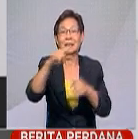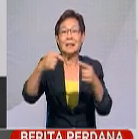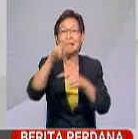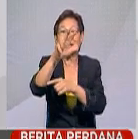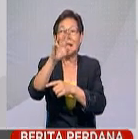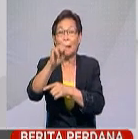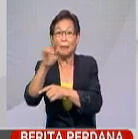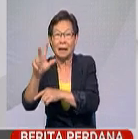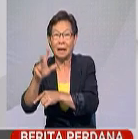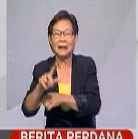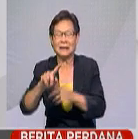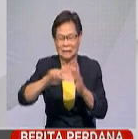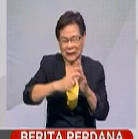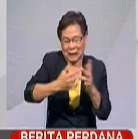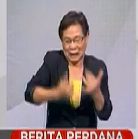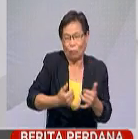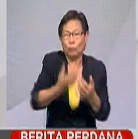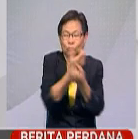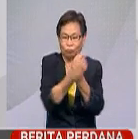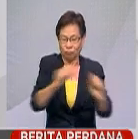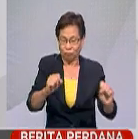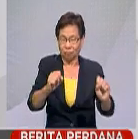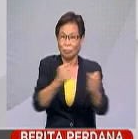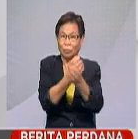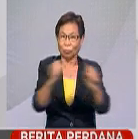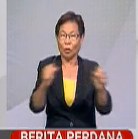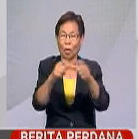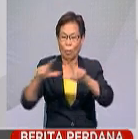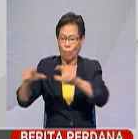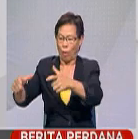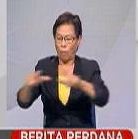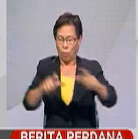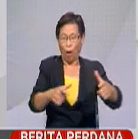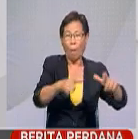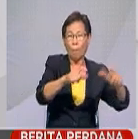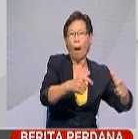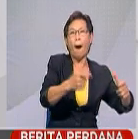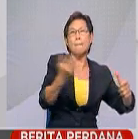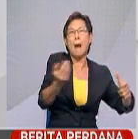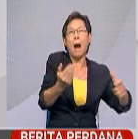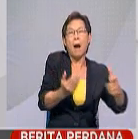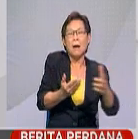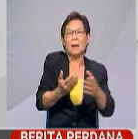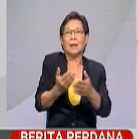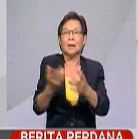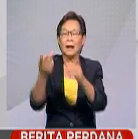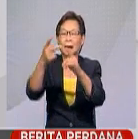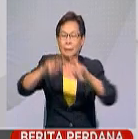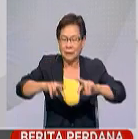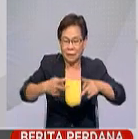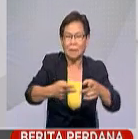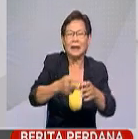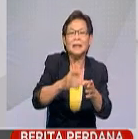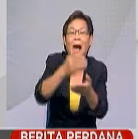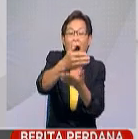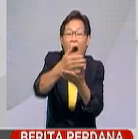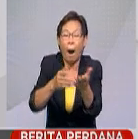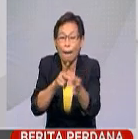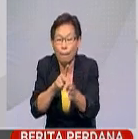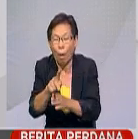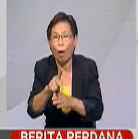bermula musim ini sebagai langkah persediaan menyiapkan pasukan-pasukan amatur kepada semi-pro bermula musim